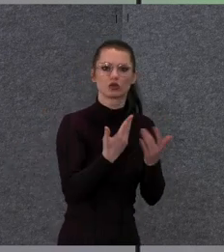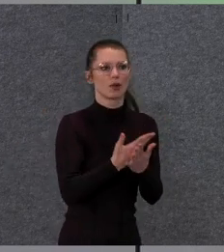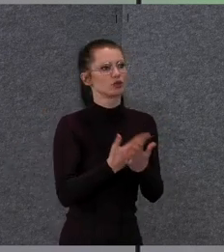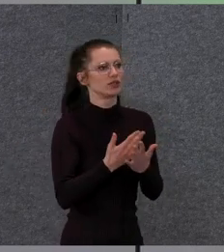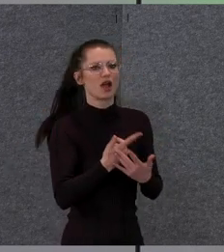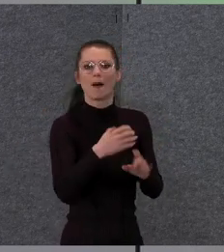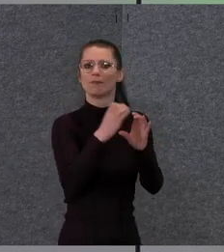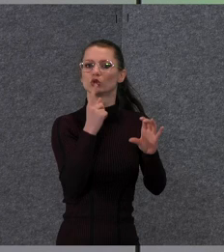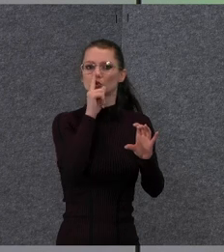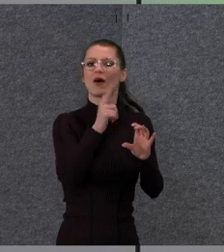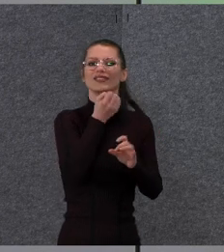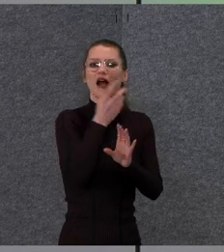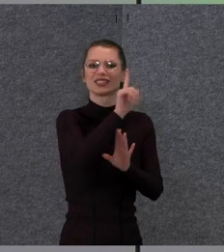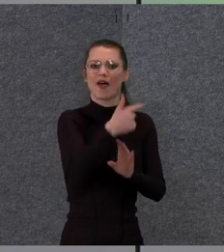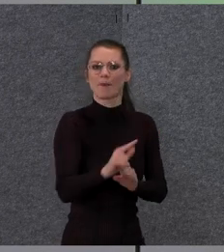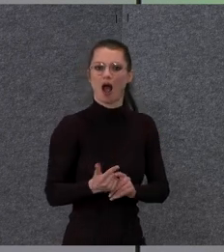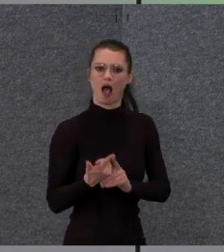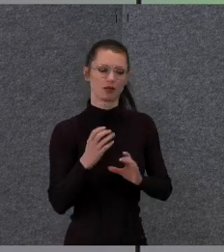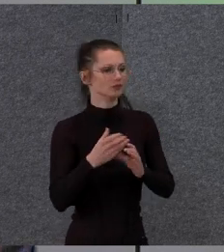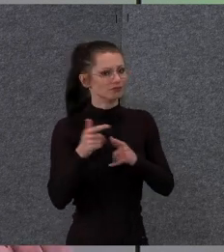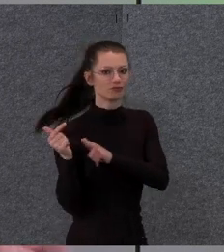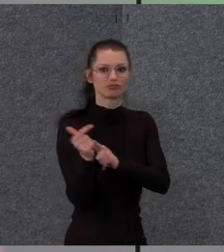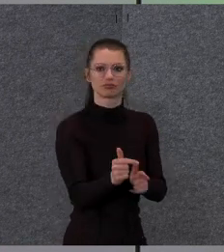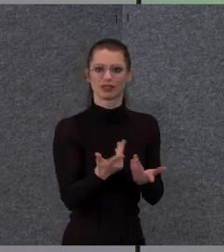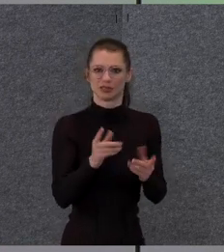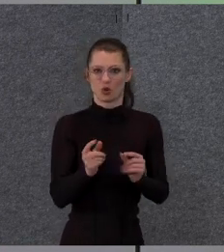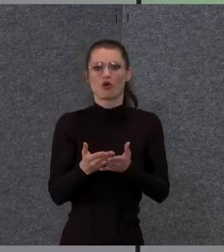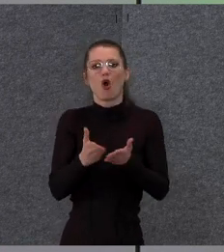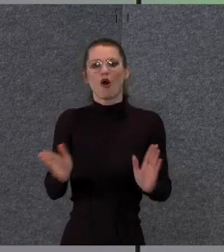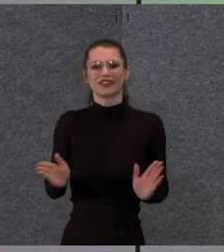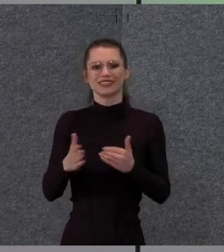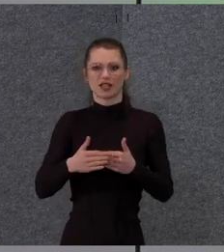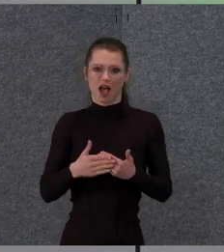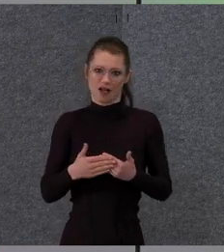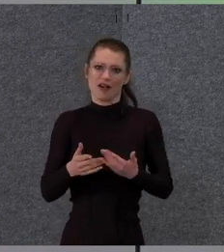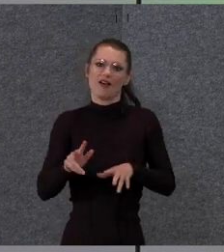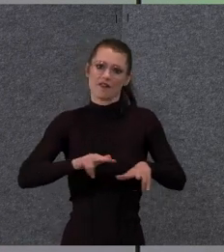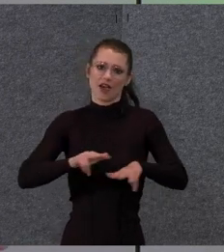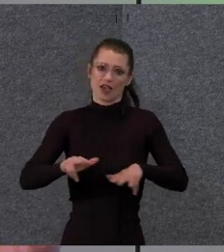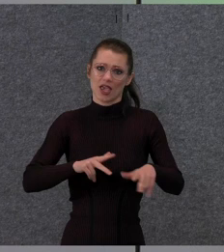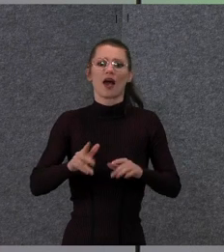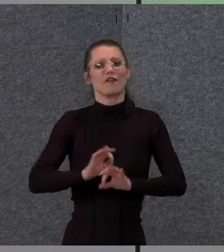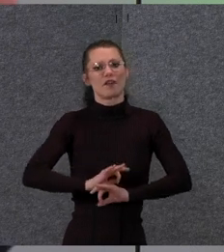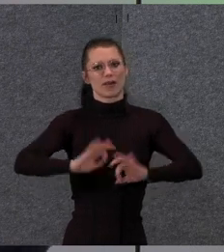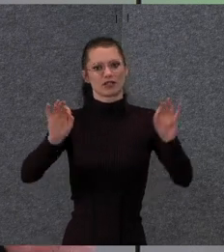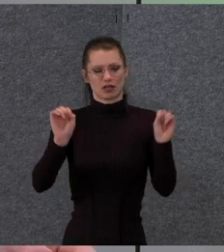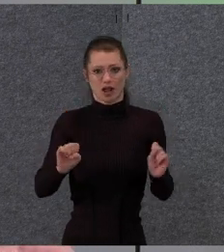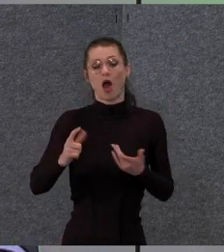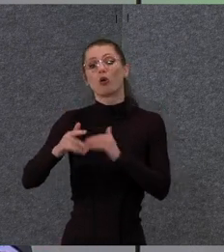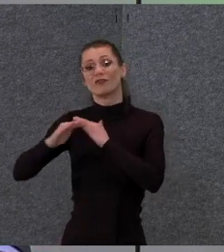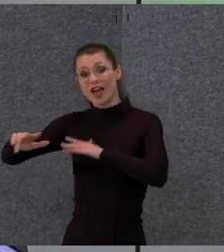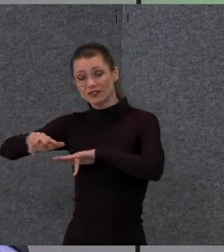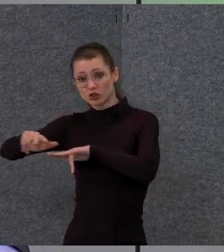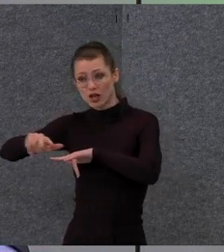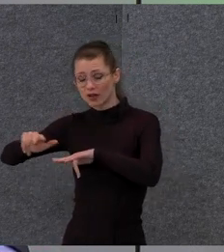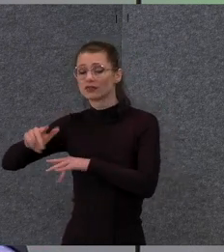kommt. Damit lässt sich einiges erreichen, um den öffentlichen Nahverkehr auszubauen. Ein anderes Beispiel in der Landwirtschaft.